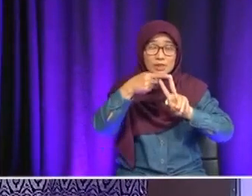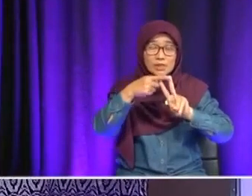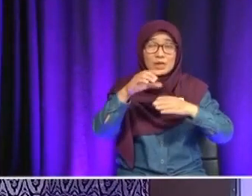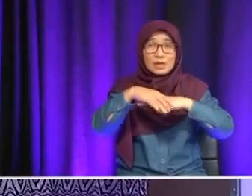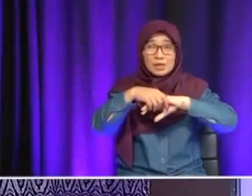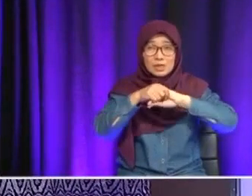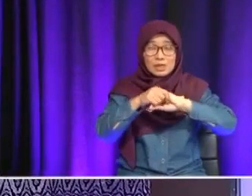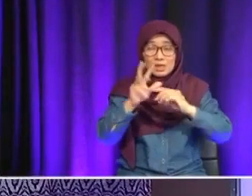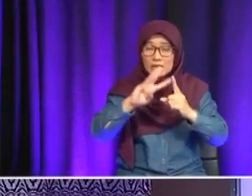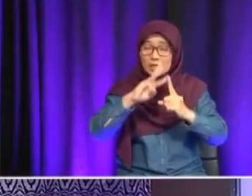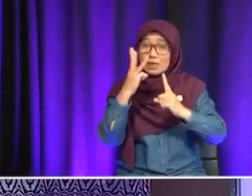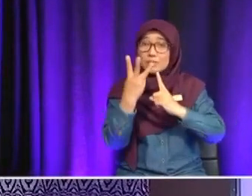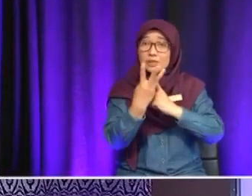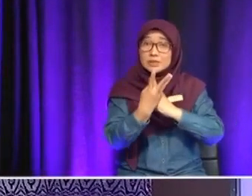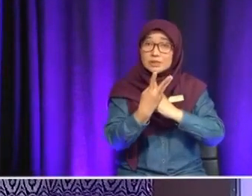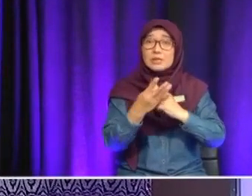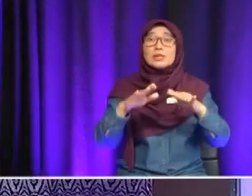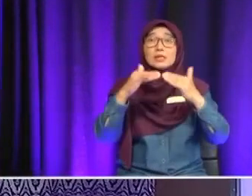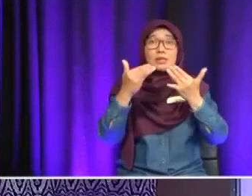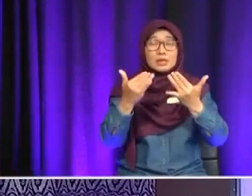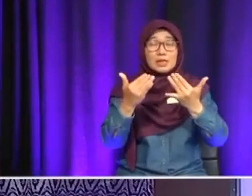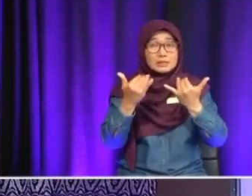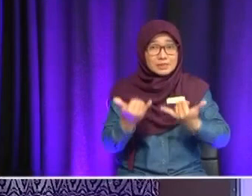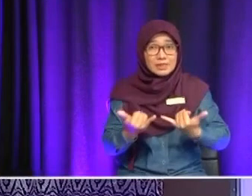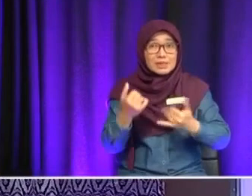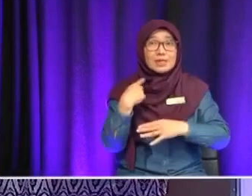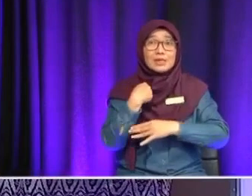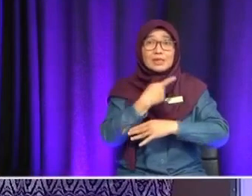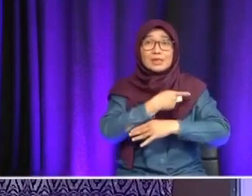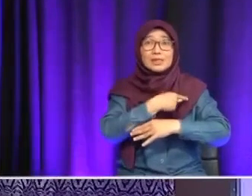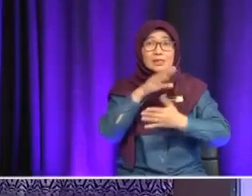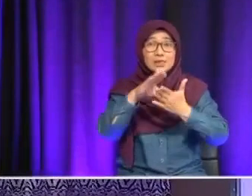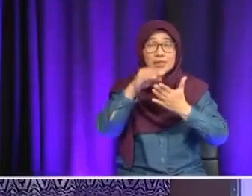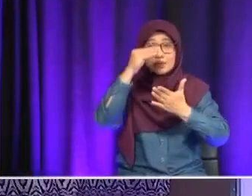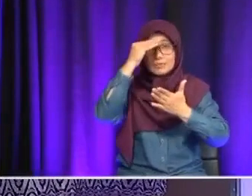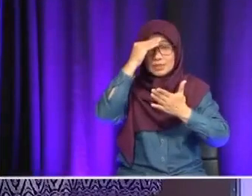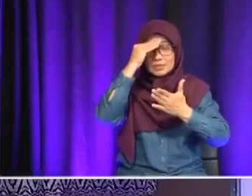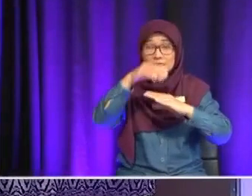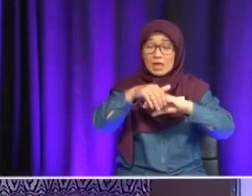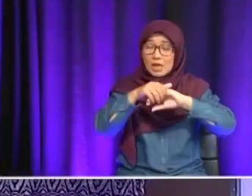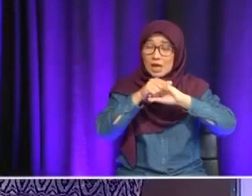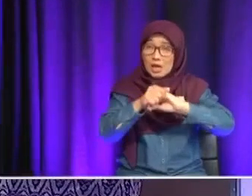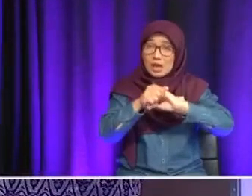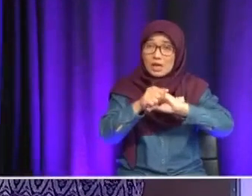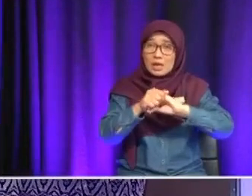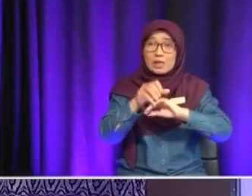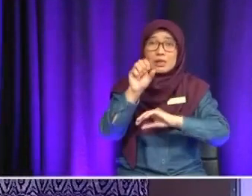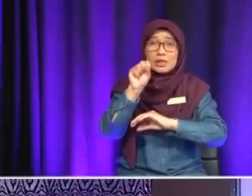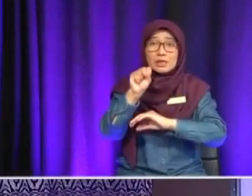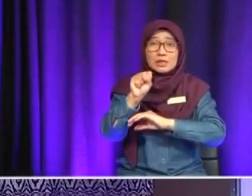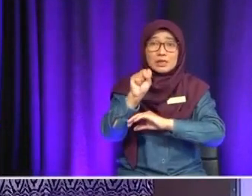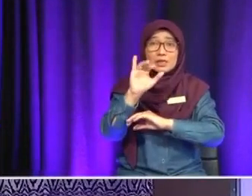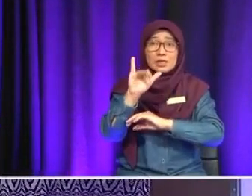akad kebajikan. Dan seterusnya pada hari ini, kita akan belajar tentang akad syarikat.